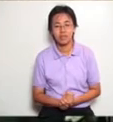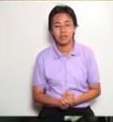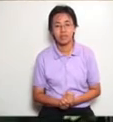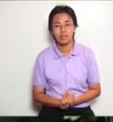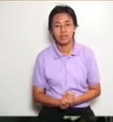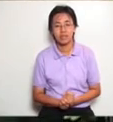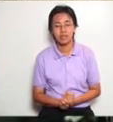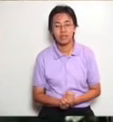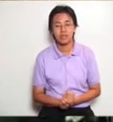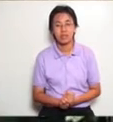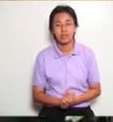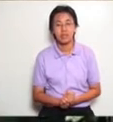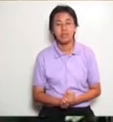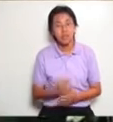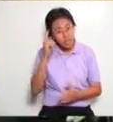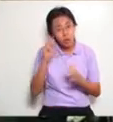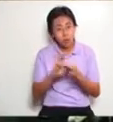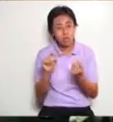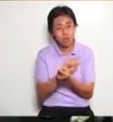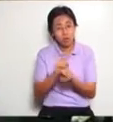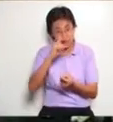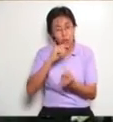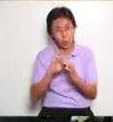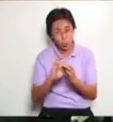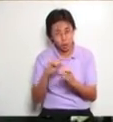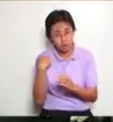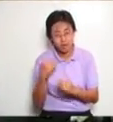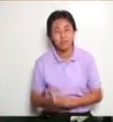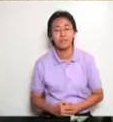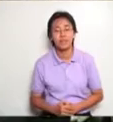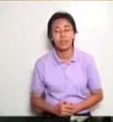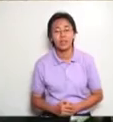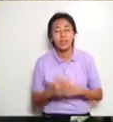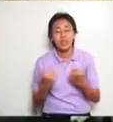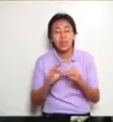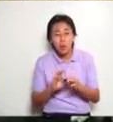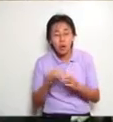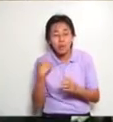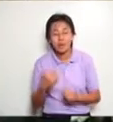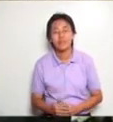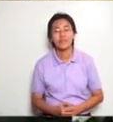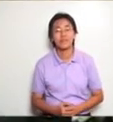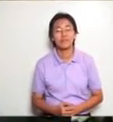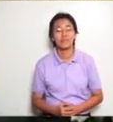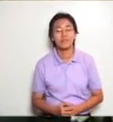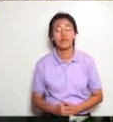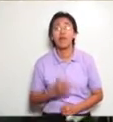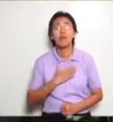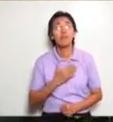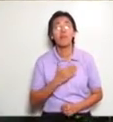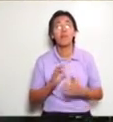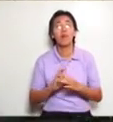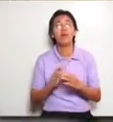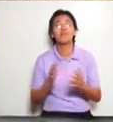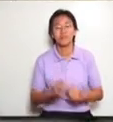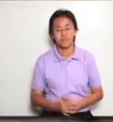ตอโลง ใครเคยหวงสองคไย มครั ขณาทให่วงอยู่ครับผมไมห่